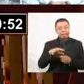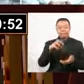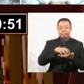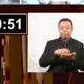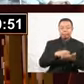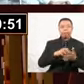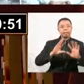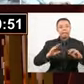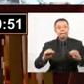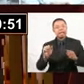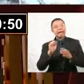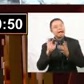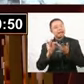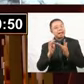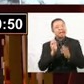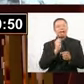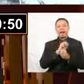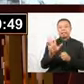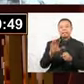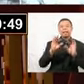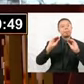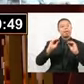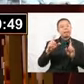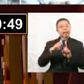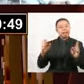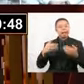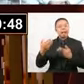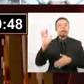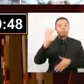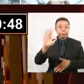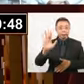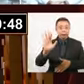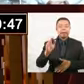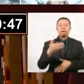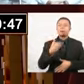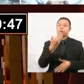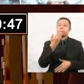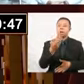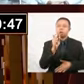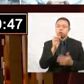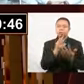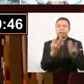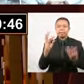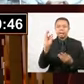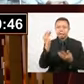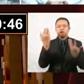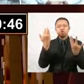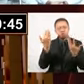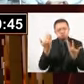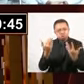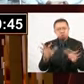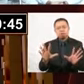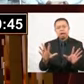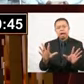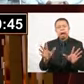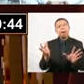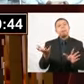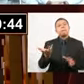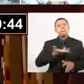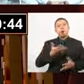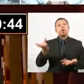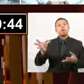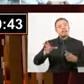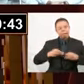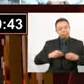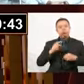digital untuk masa depan saya ingin mengucapkan terima kasih kepada warga Jakarta yang sudah sudi menerima kami